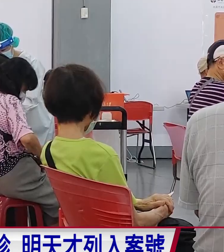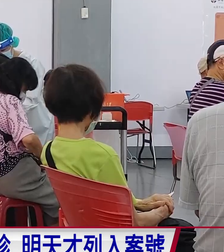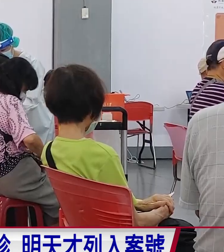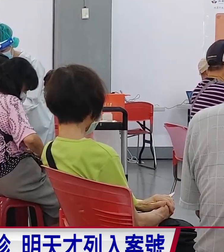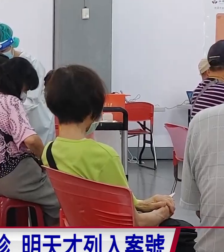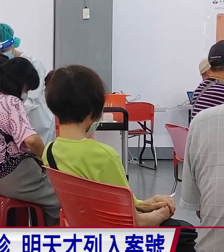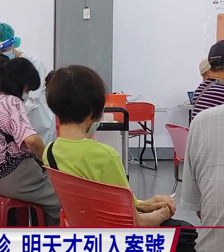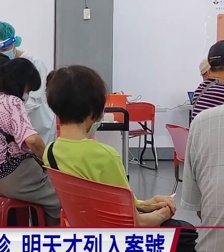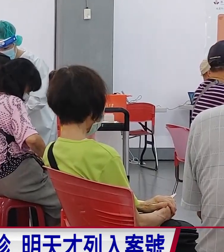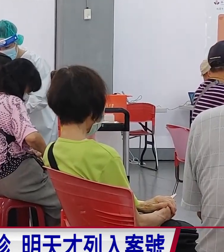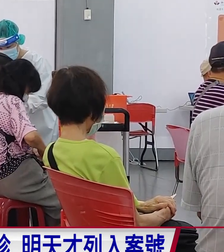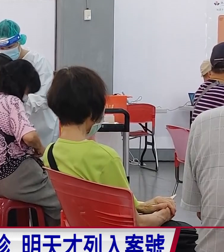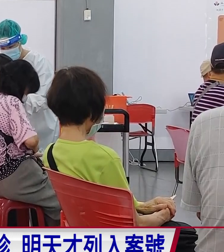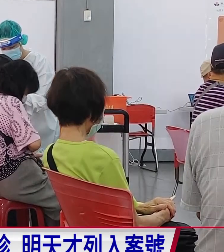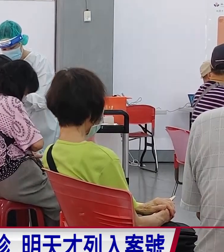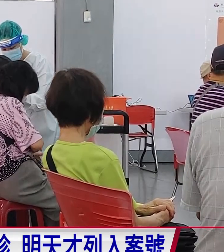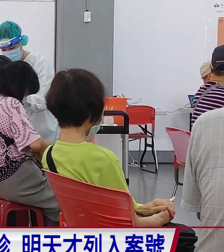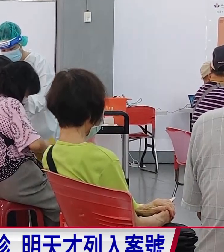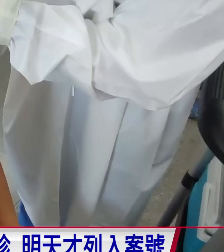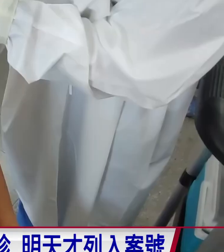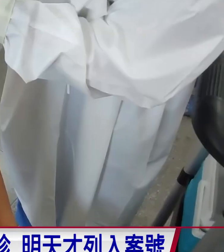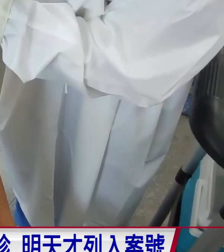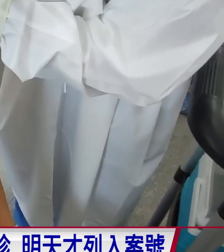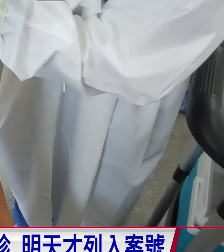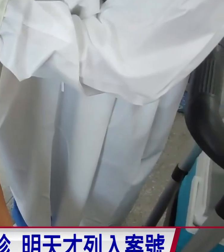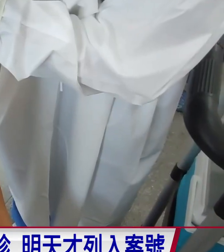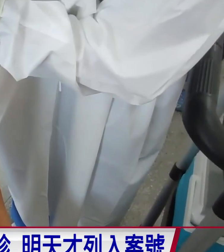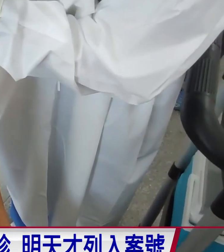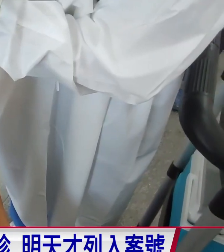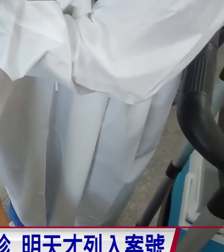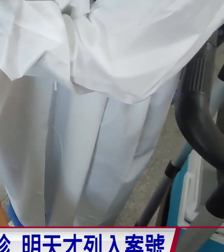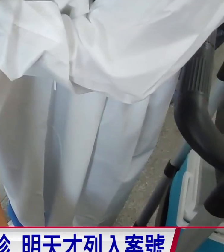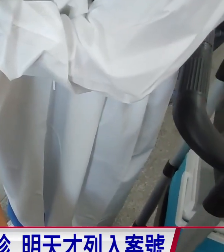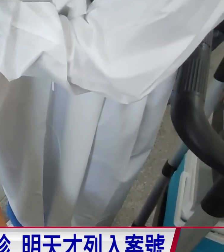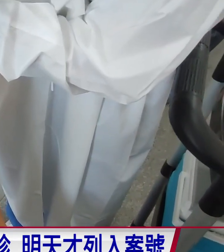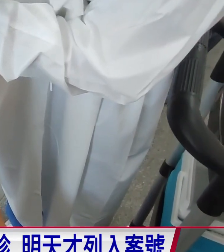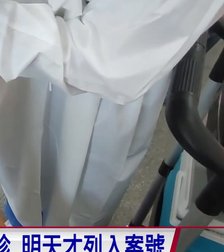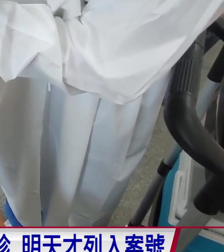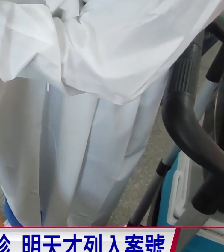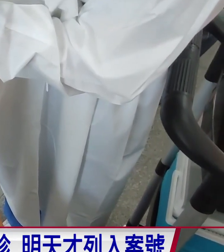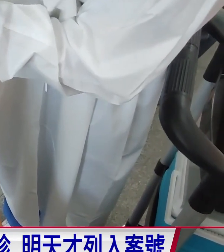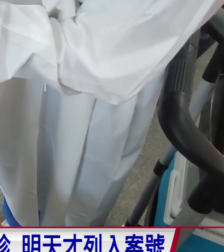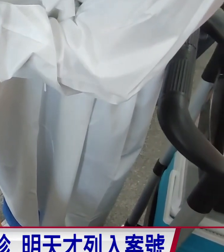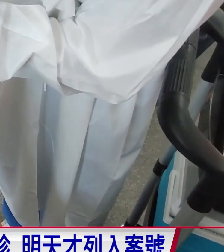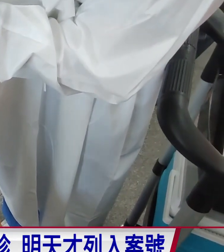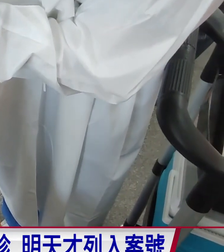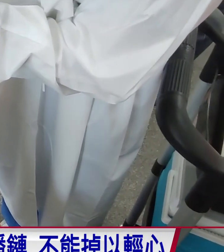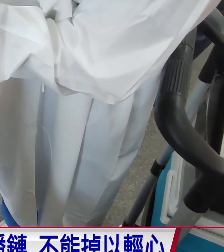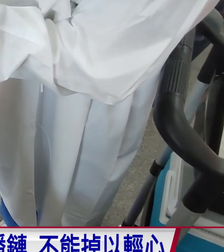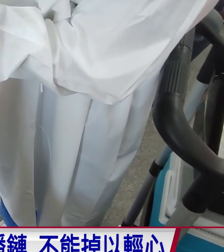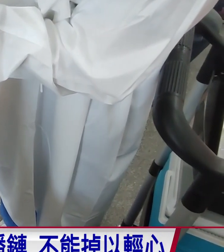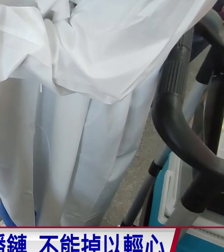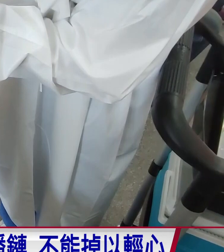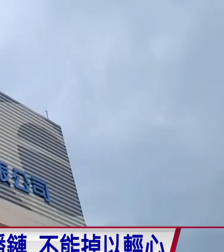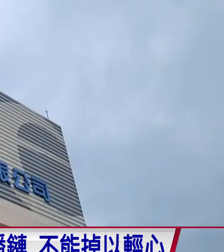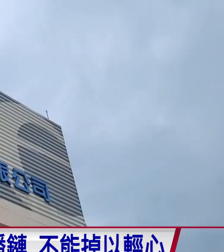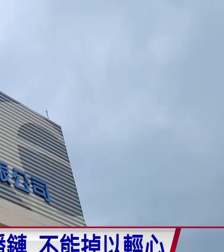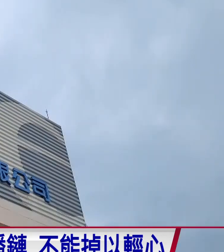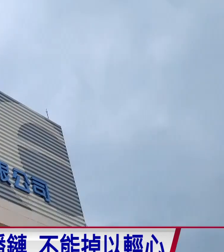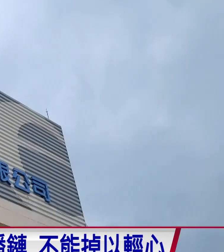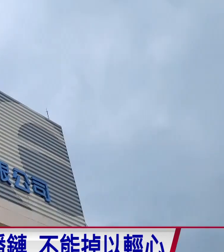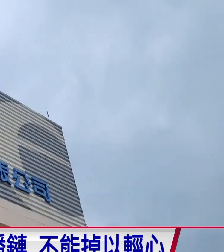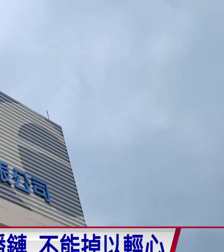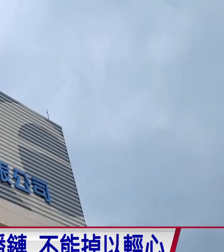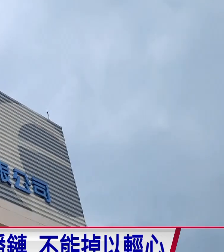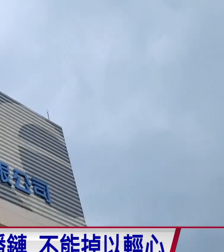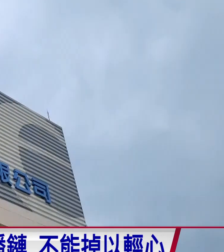名个案，也已经框列12人居家隔离，感染源还在调查中。市长郑文灿表示，目前包括华厨大